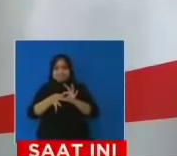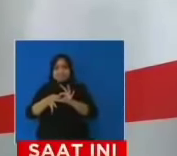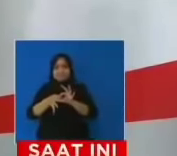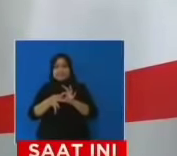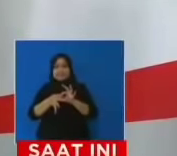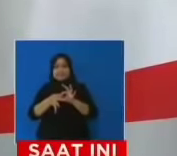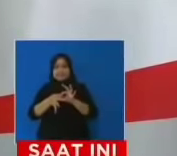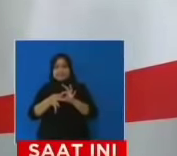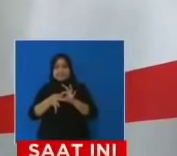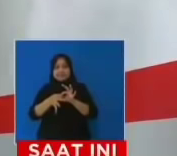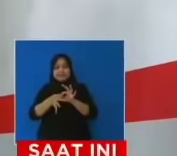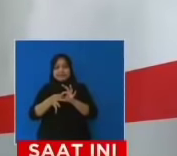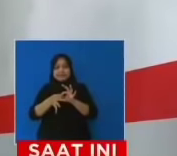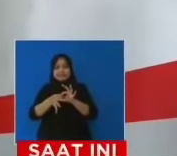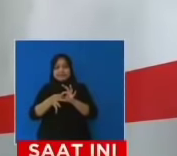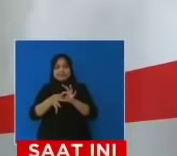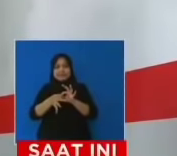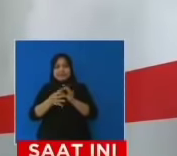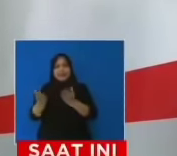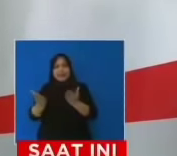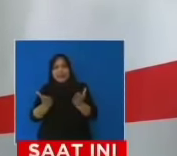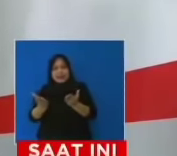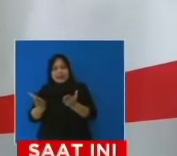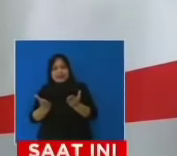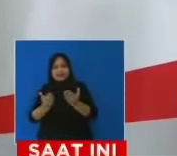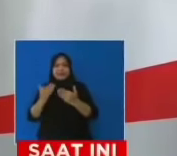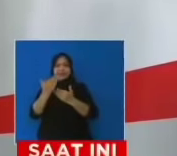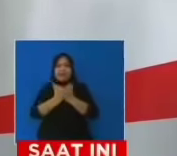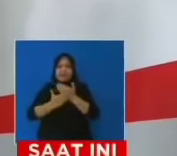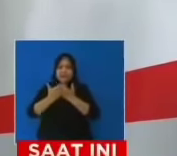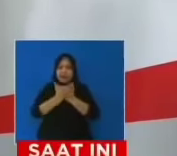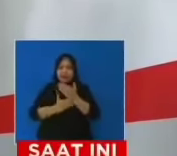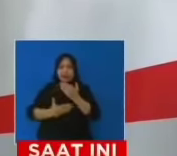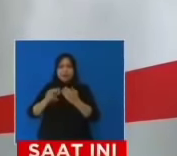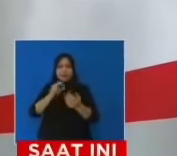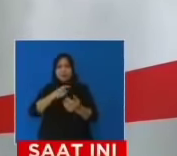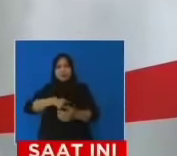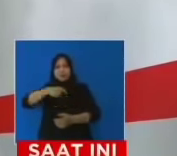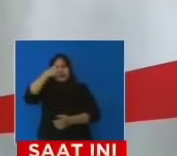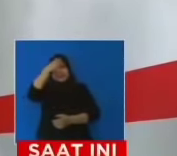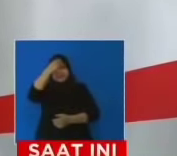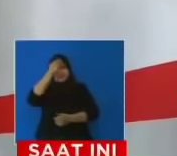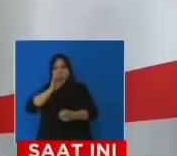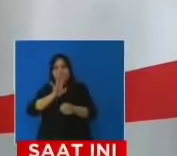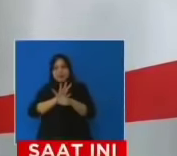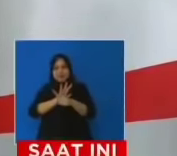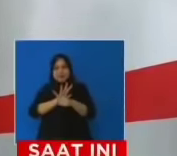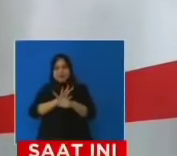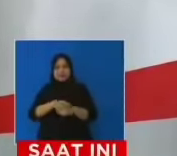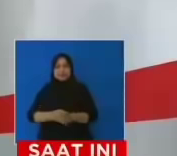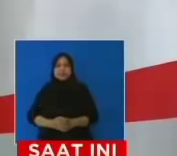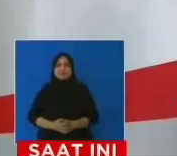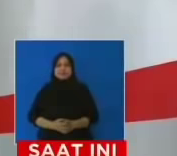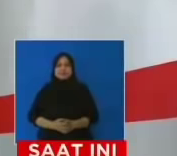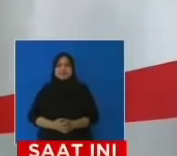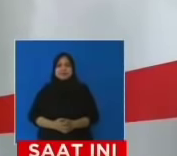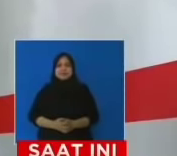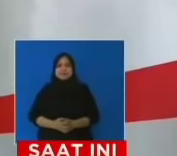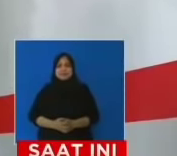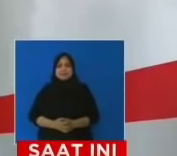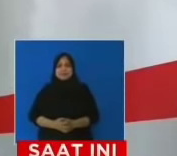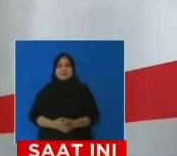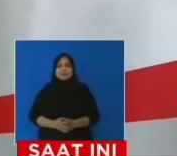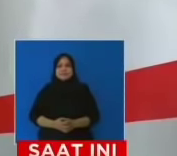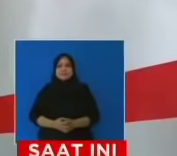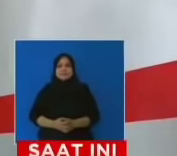melaksanakan layanan rawatan bagi penderita COVID-19. Kita semuanya